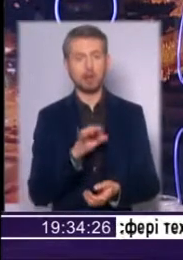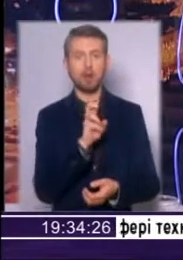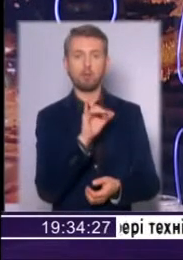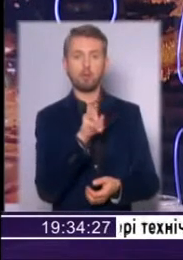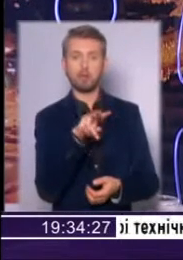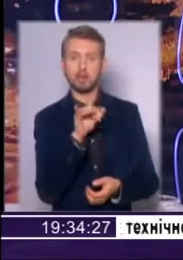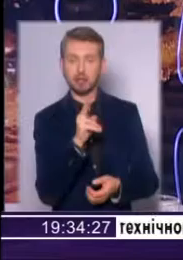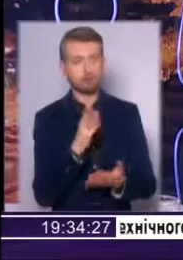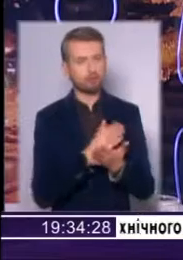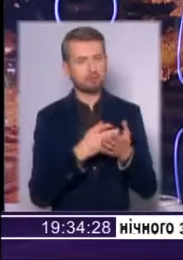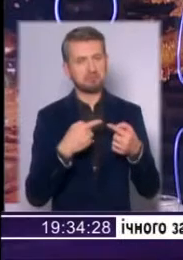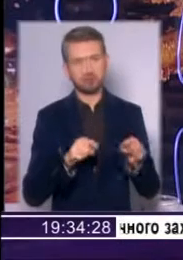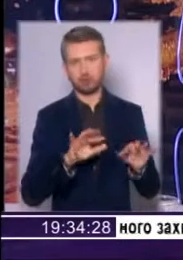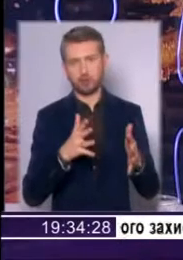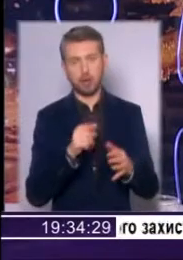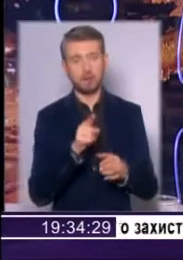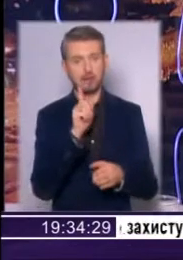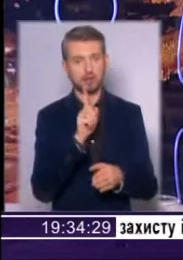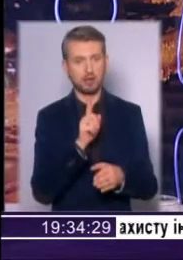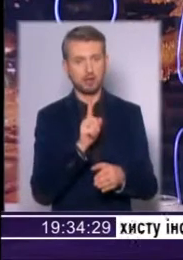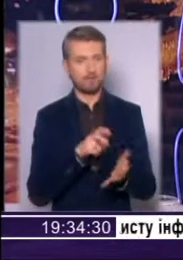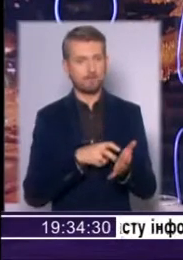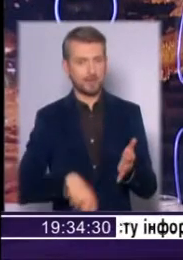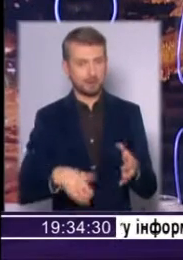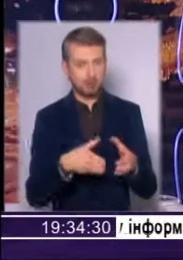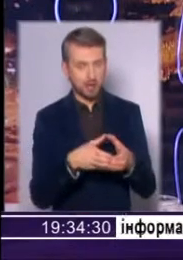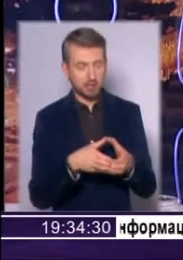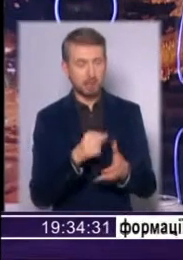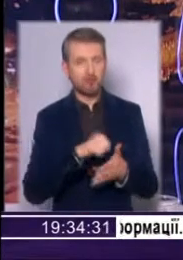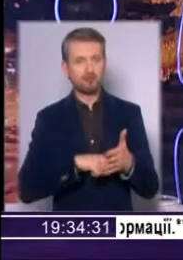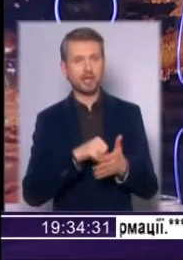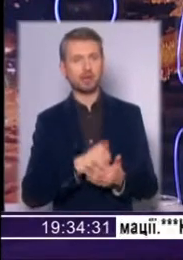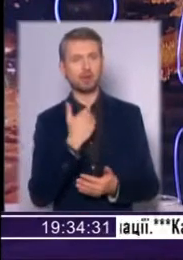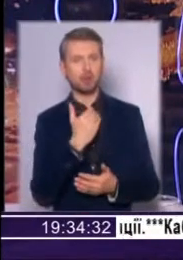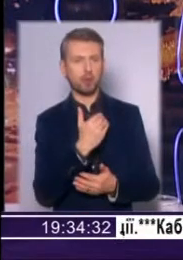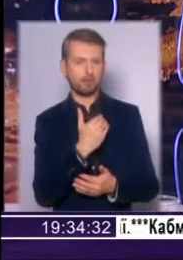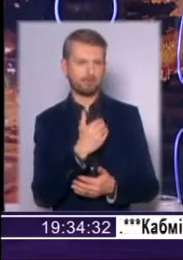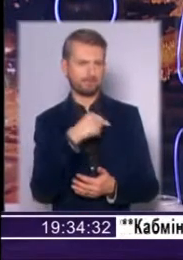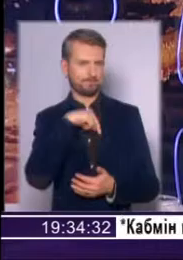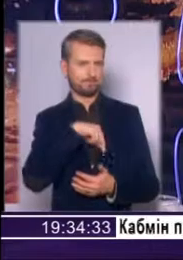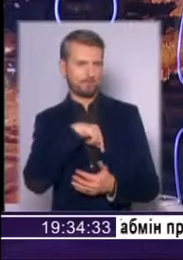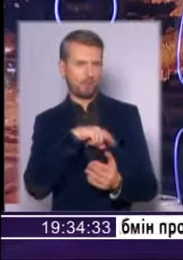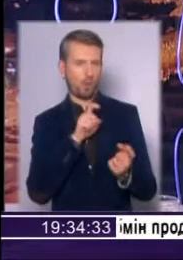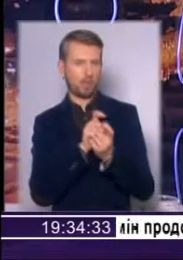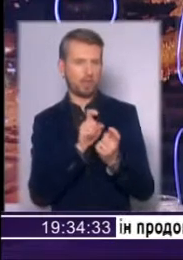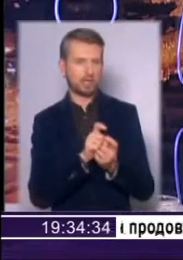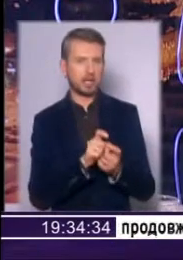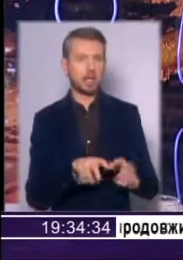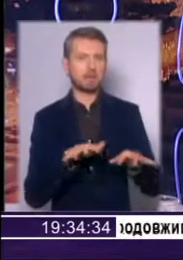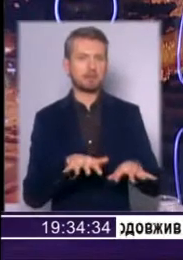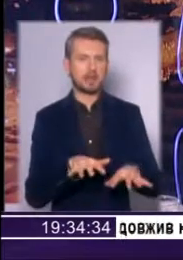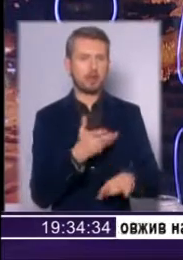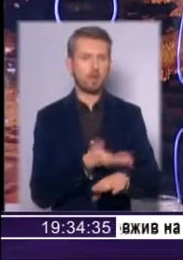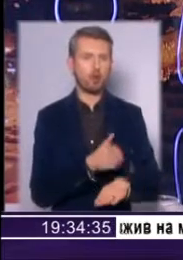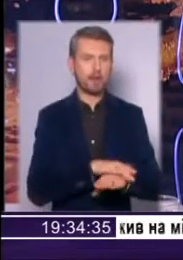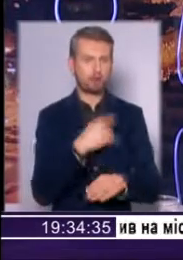то зовсім там інша історія. Так, він призупинив членство в партії, але це через його внутрішні конфлікти там з місцевою нашою полтавською